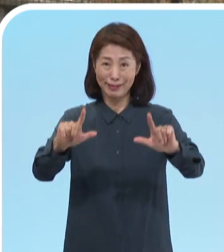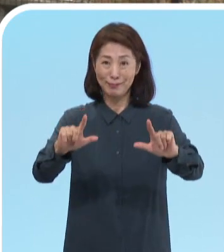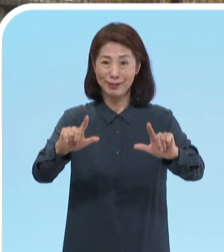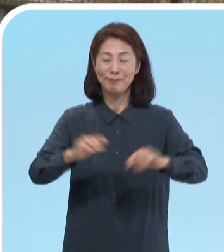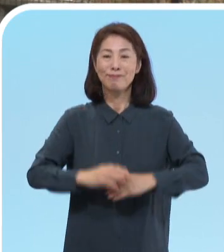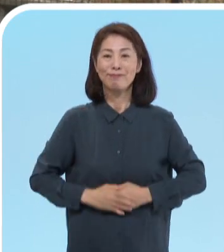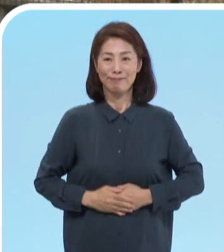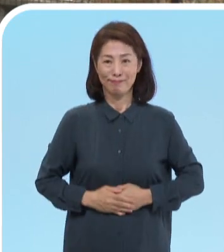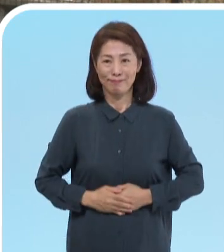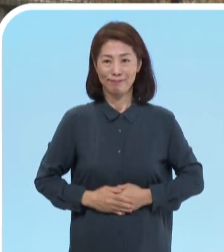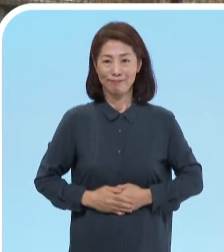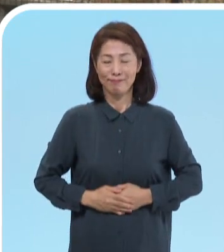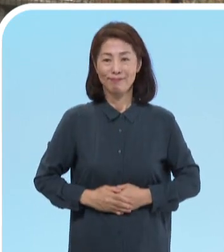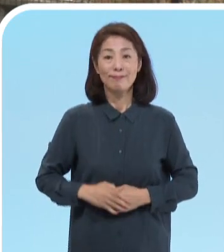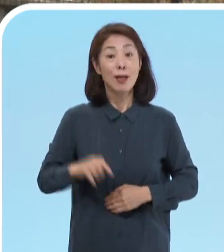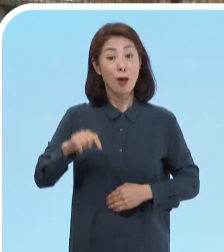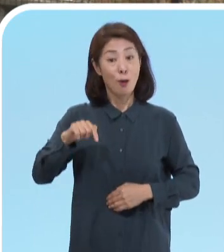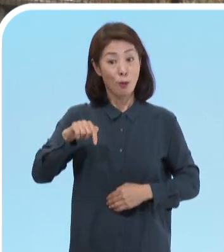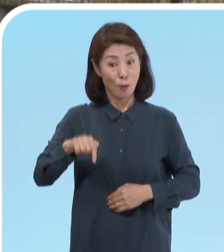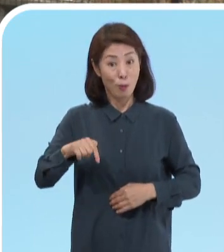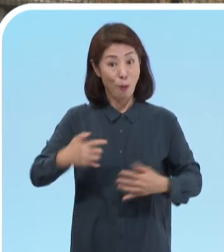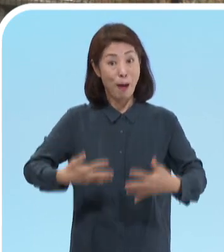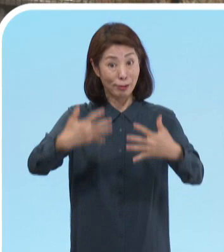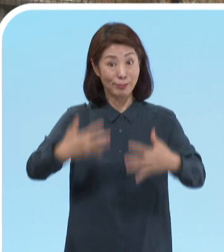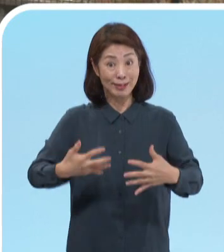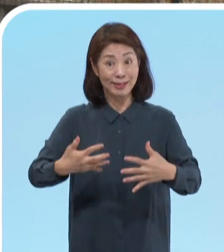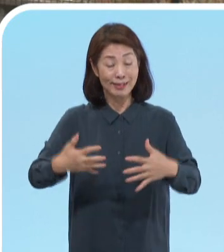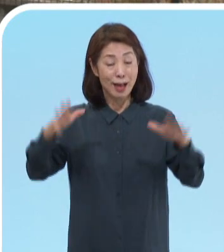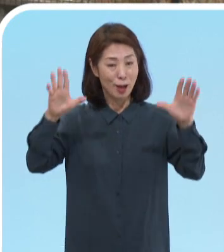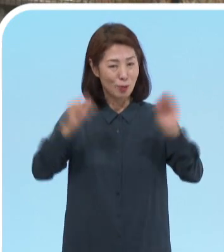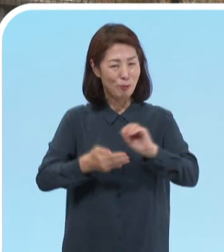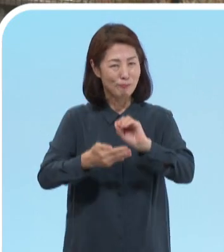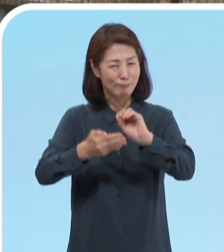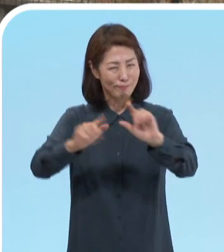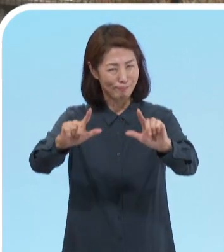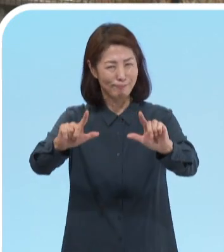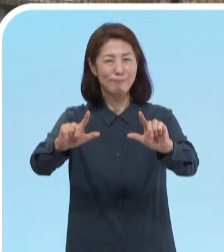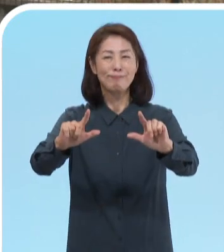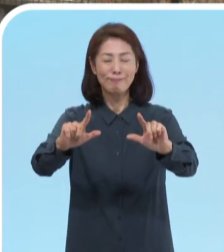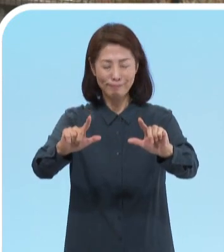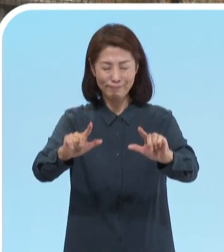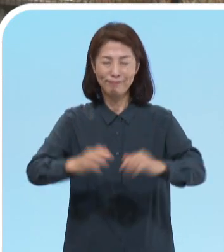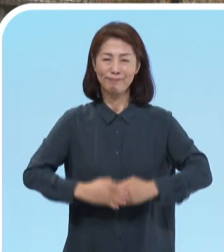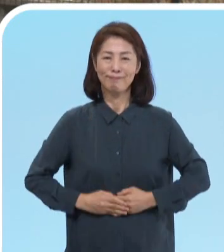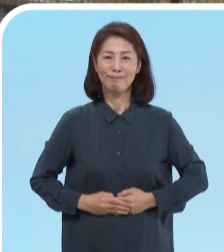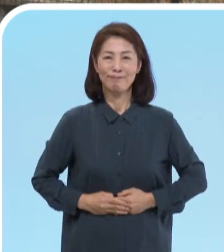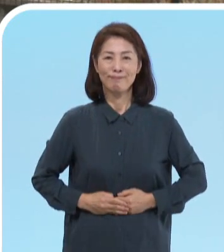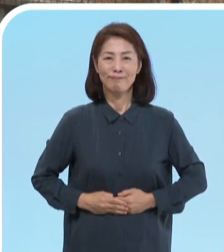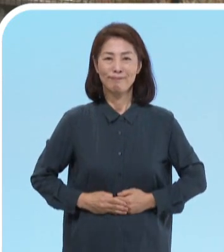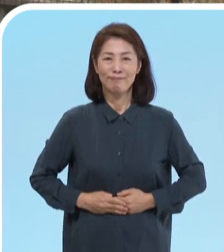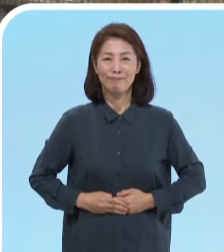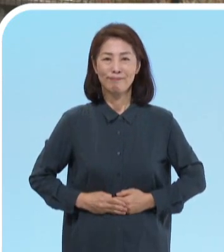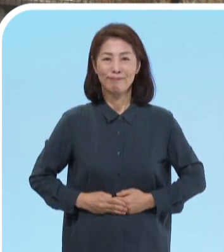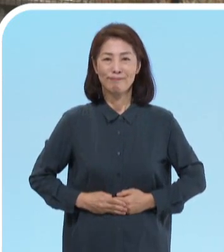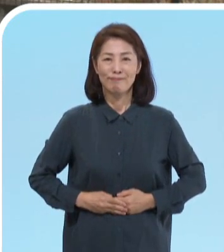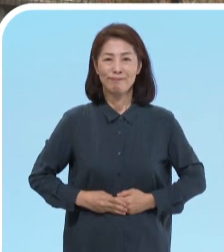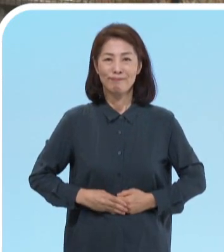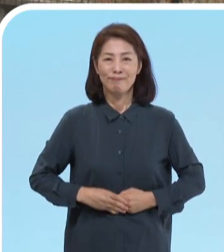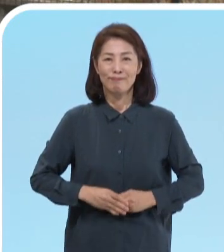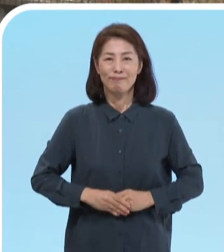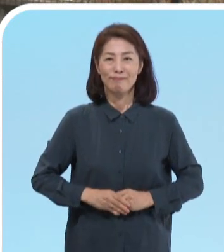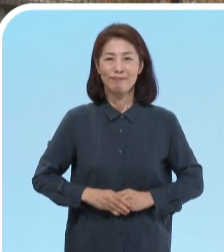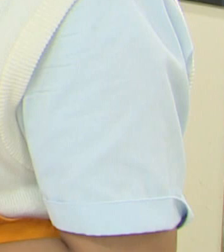きますので、 はい、 よろしくお願いします。 お願いいたします。 そしてもちろんこの兵庫発信でも情報をお伝えしていきます。ご覧ください。